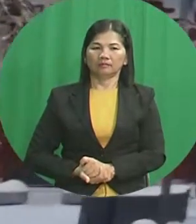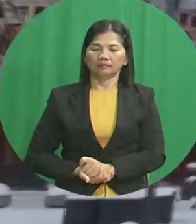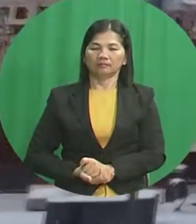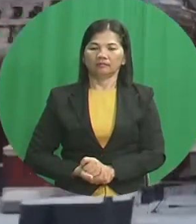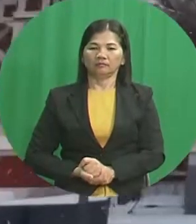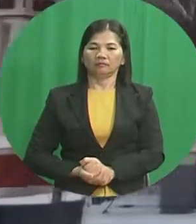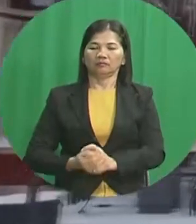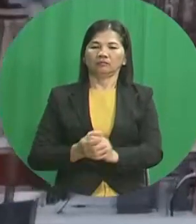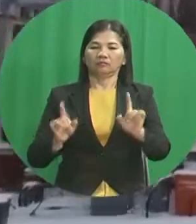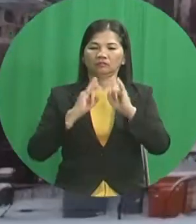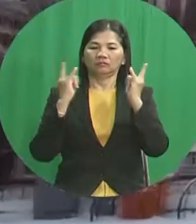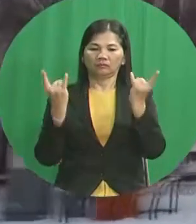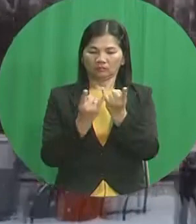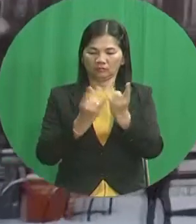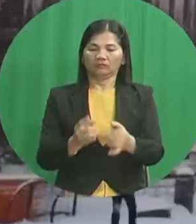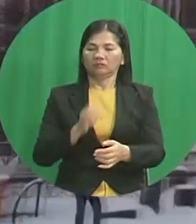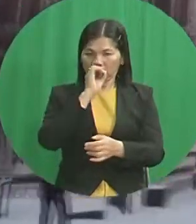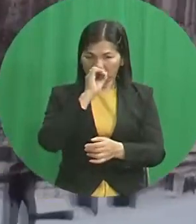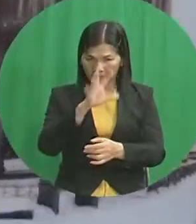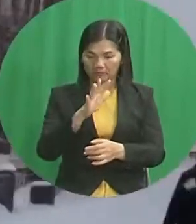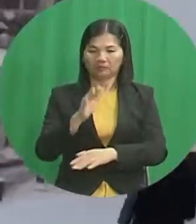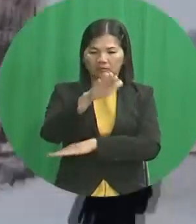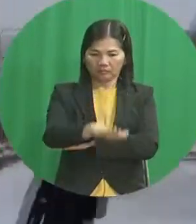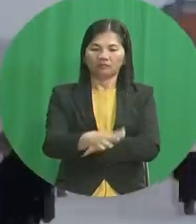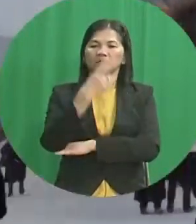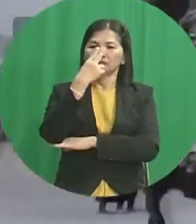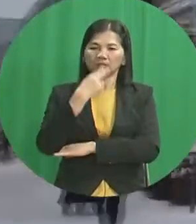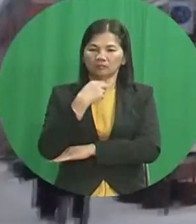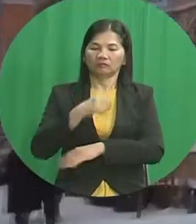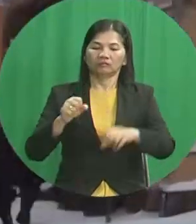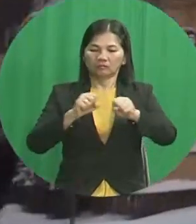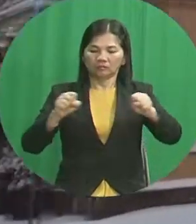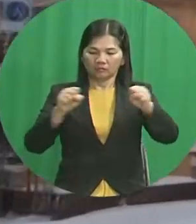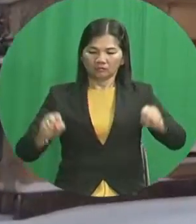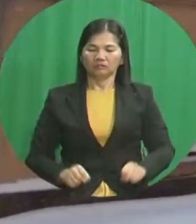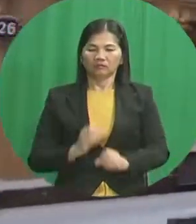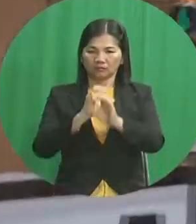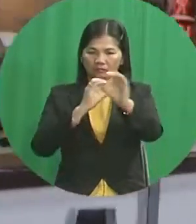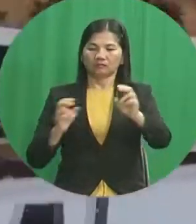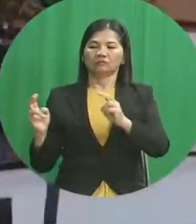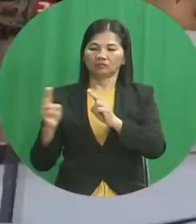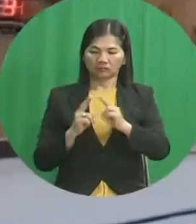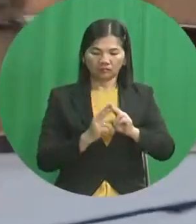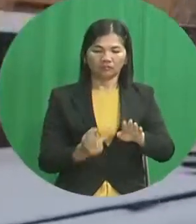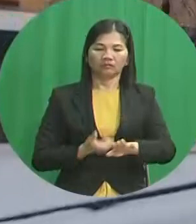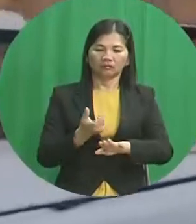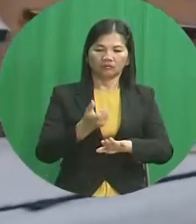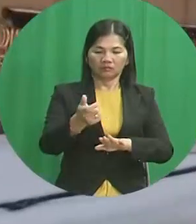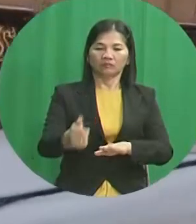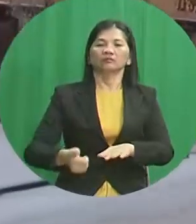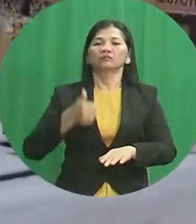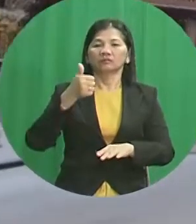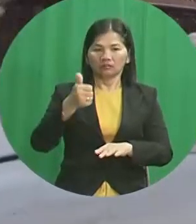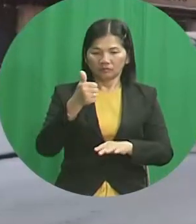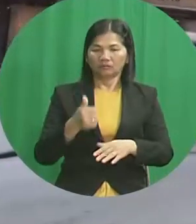នាយកដ្ឋានដឹកជញ្ជូននៅតំបន់បានបញ្ជាក់ការពីរុស្ស៊ីថ្ងៃអាទិត្យថាប្រព័ន្ធដឹកជញ្ជូននៅក្នុងទីក្រុងកំពុងដំណើរការយ៉ាងរលូន